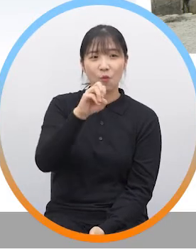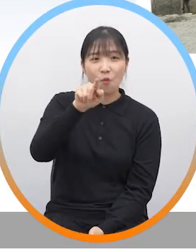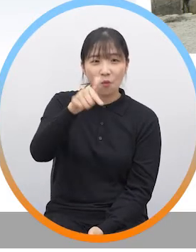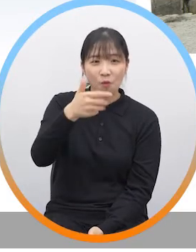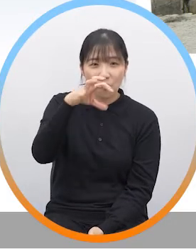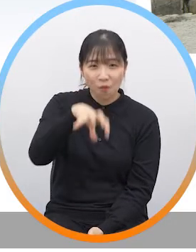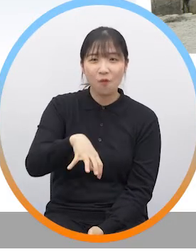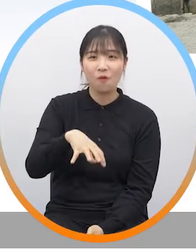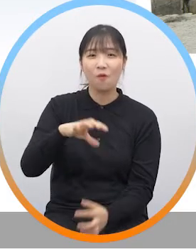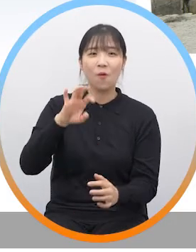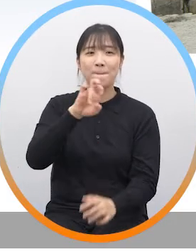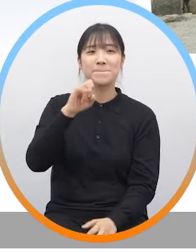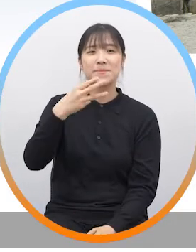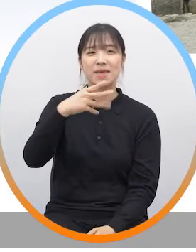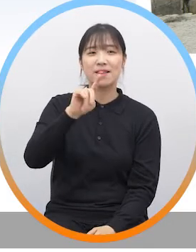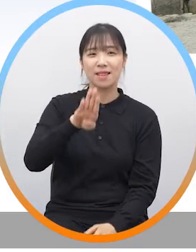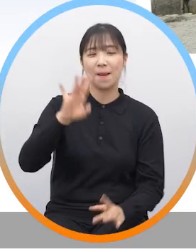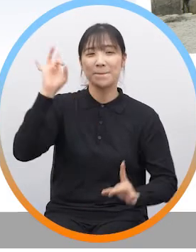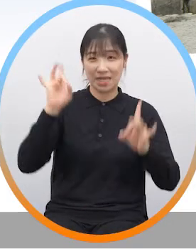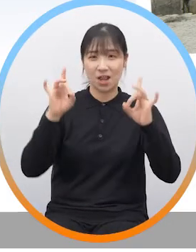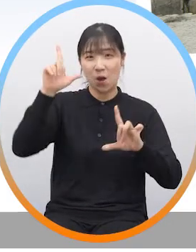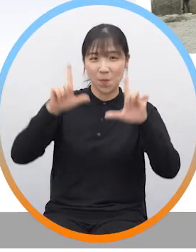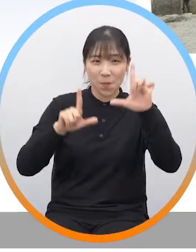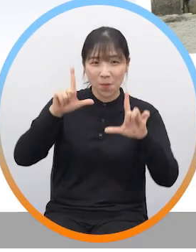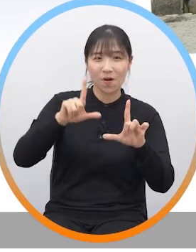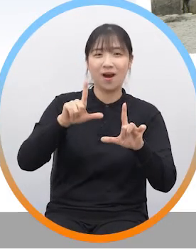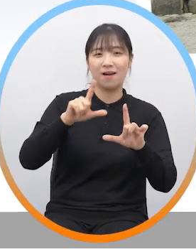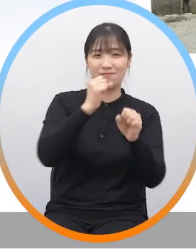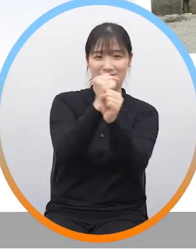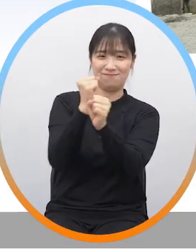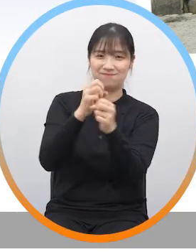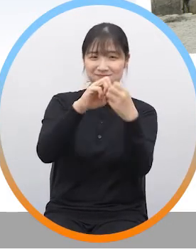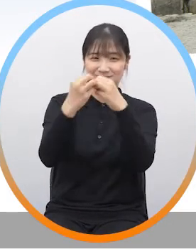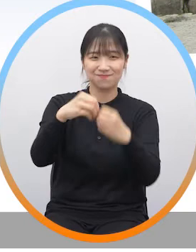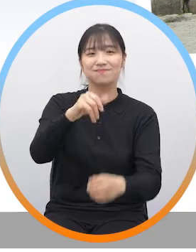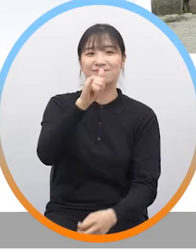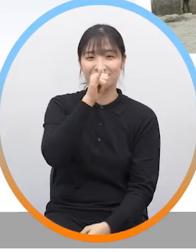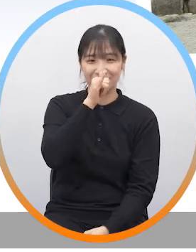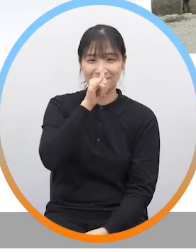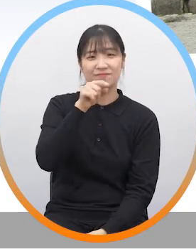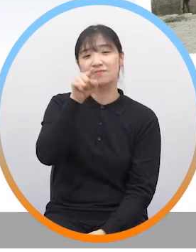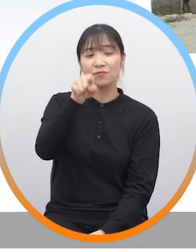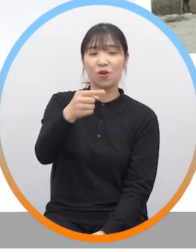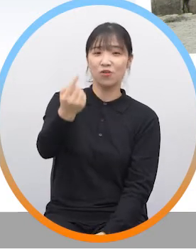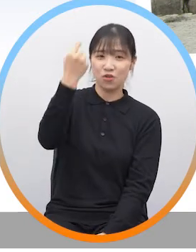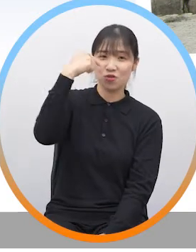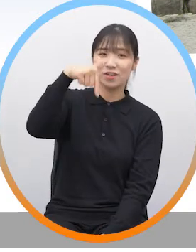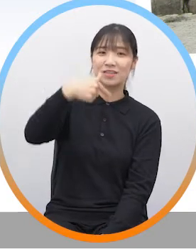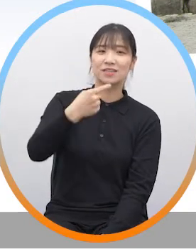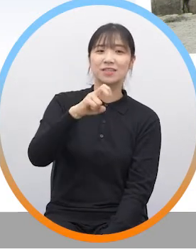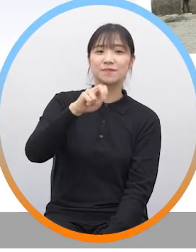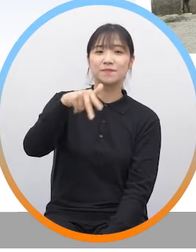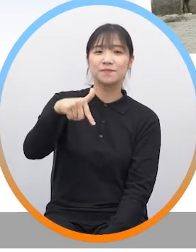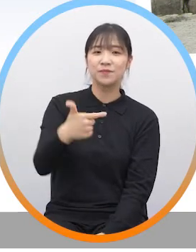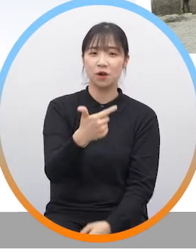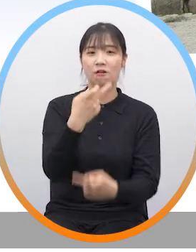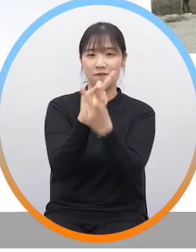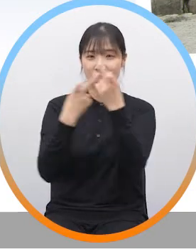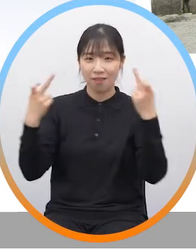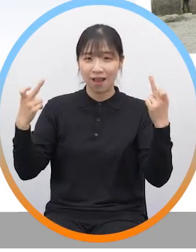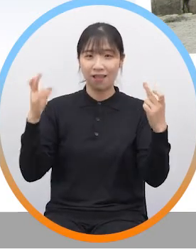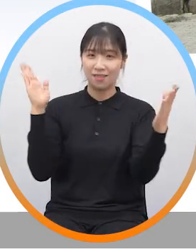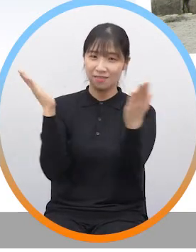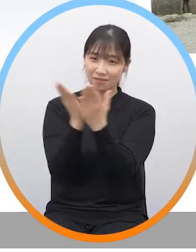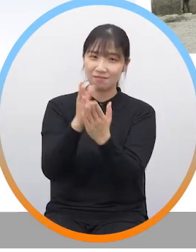동원에서 밀랍 인형으로 해가지고 다 이렇게 해놨습니다. 그래서 여기도 저 뒤쪽 금전산하고 이 배경이